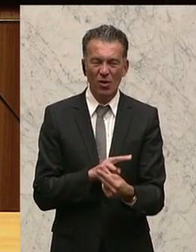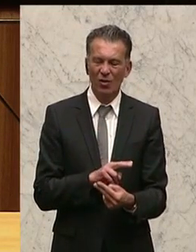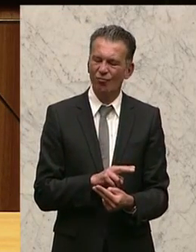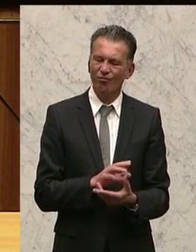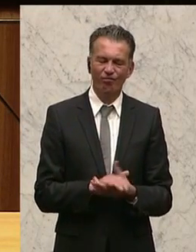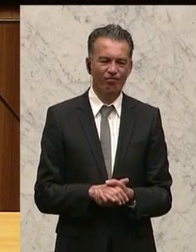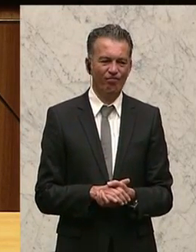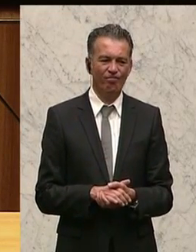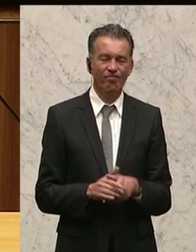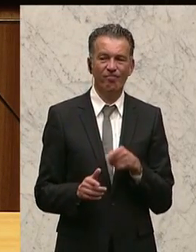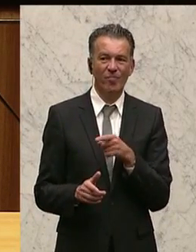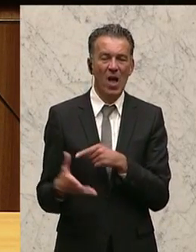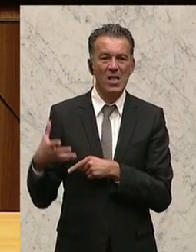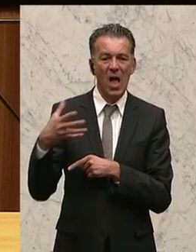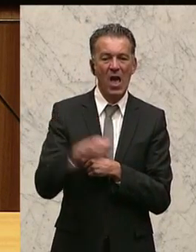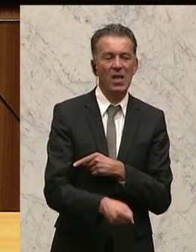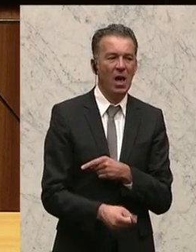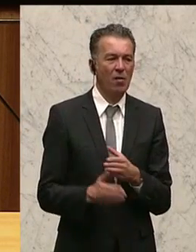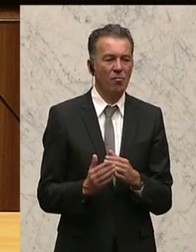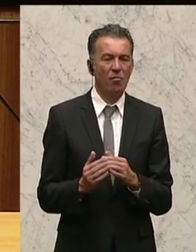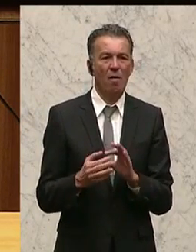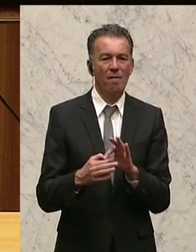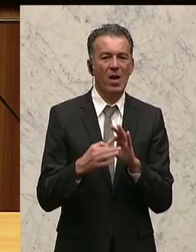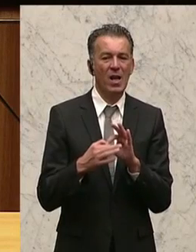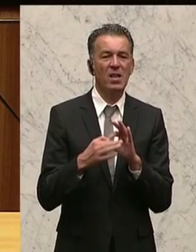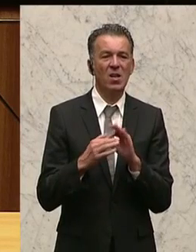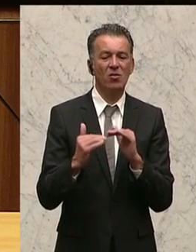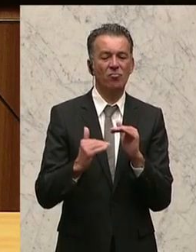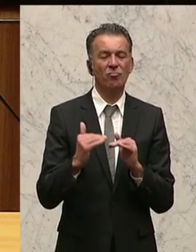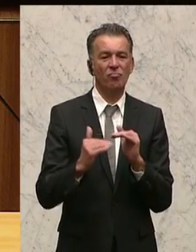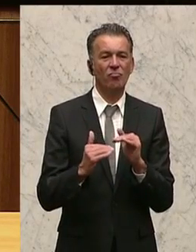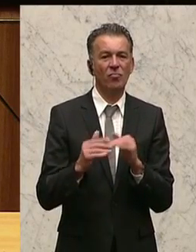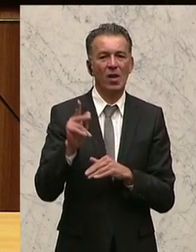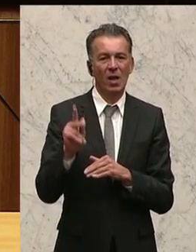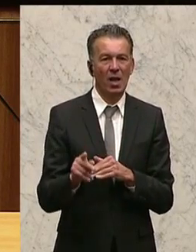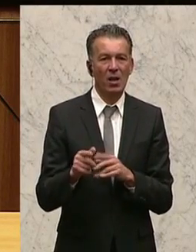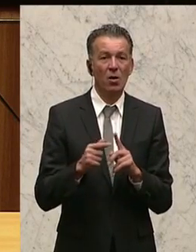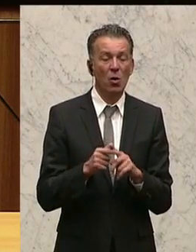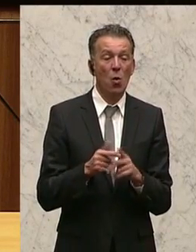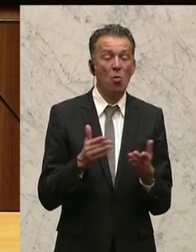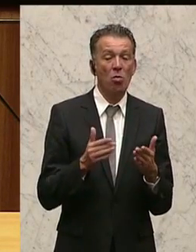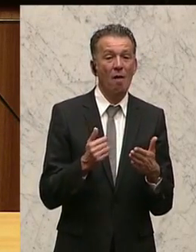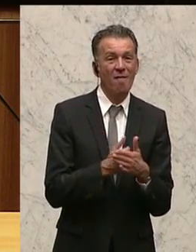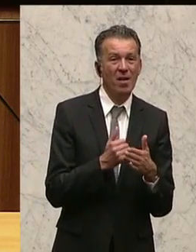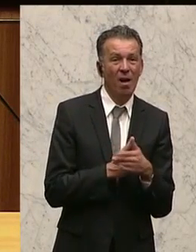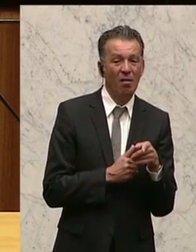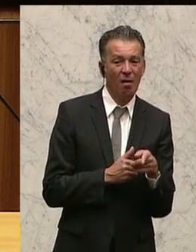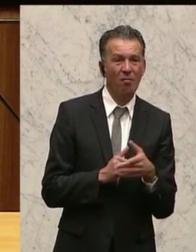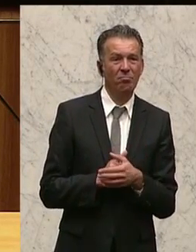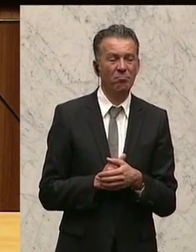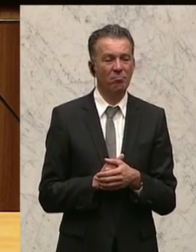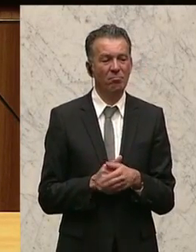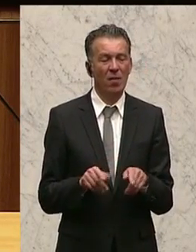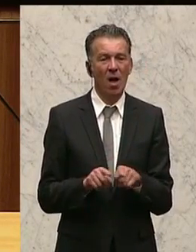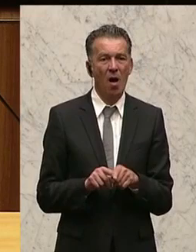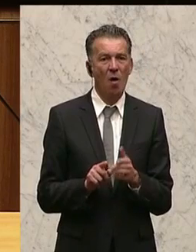das sehen als einen massiven Eingriff in das Verhältnis zwischen Klienten mit ihrem berufsmäßigen Vertreter und vor allem auch